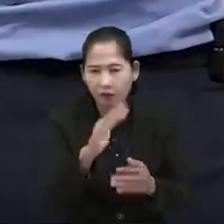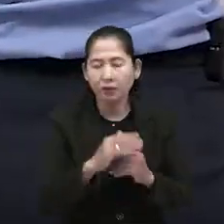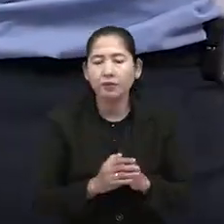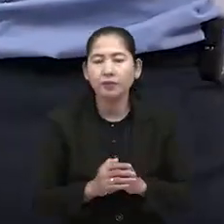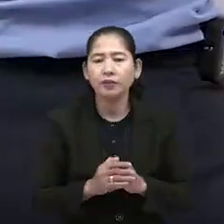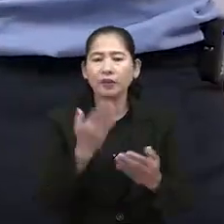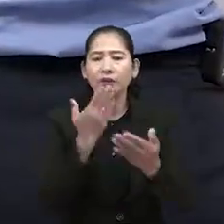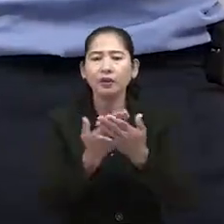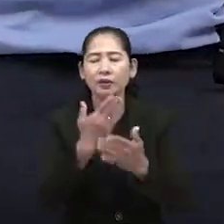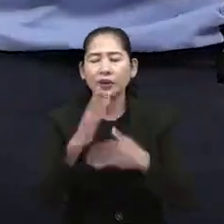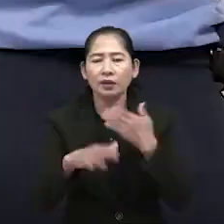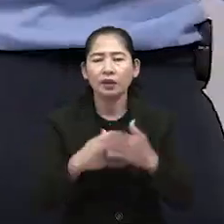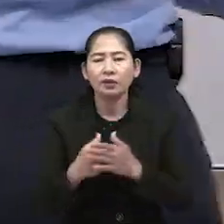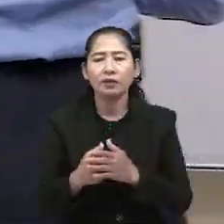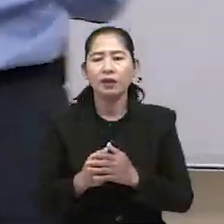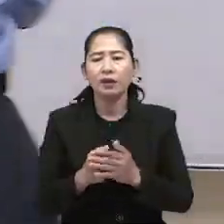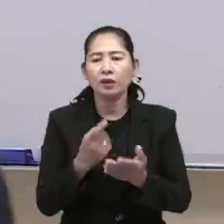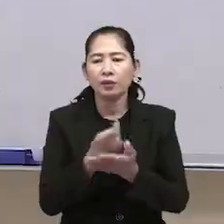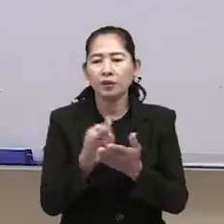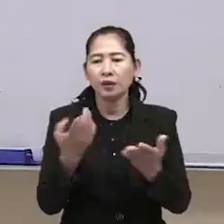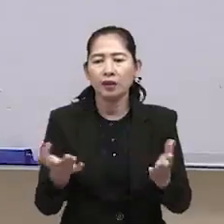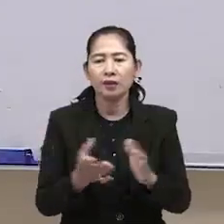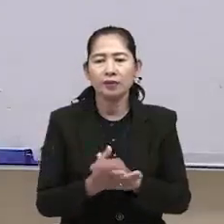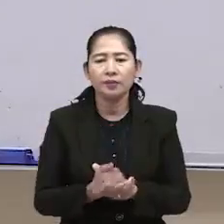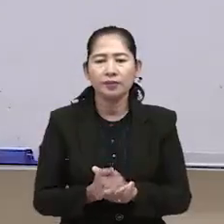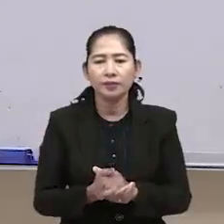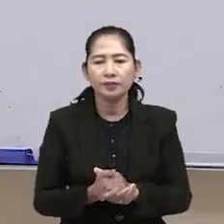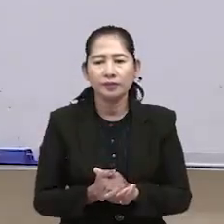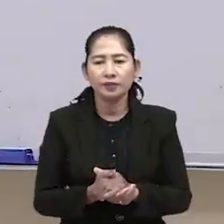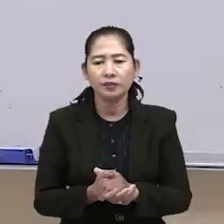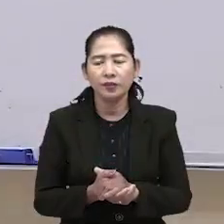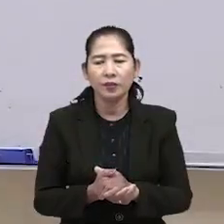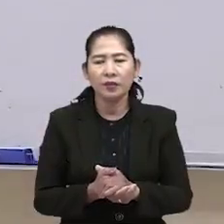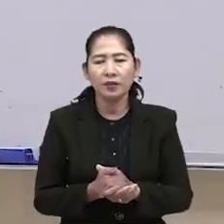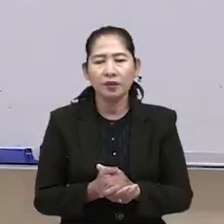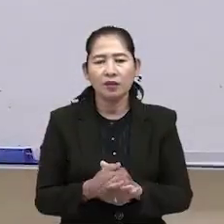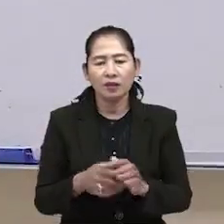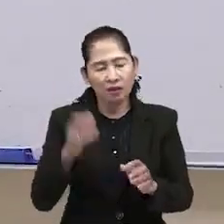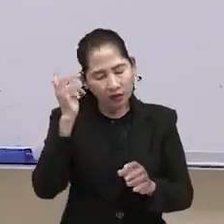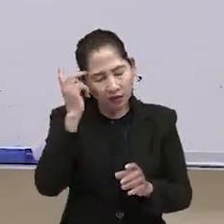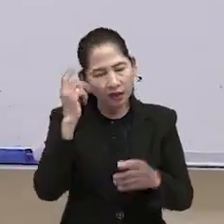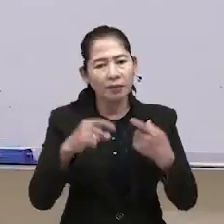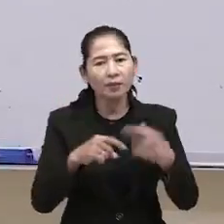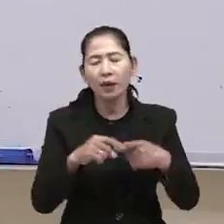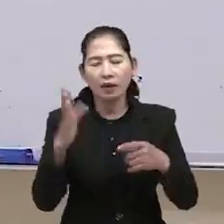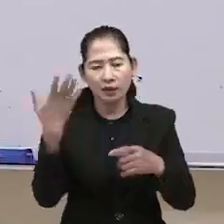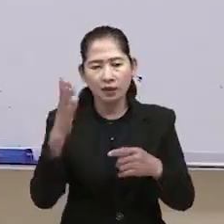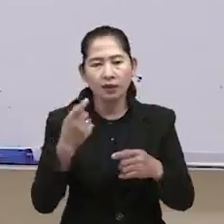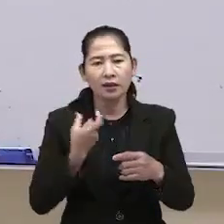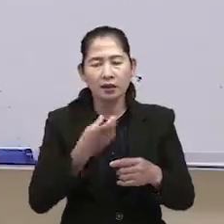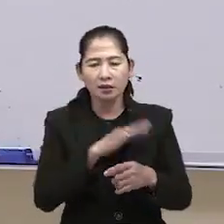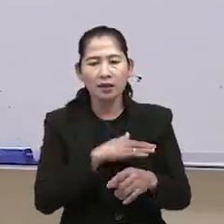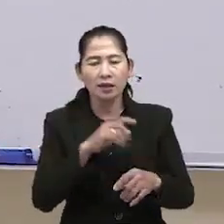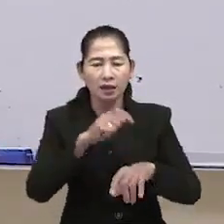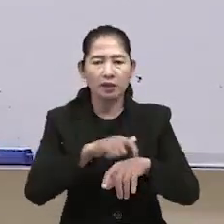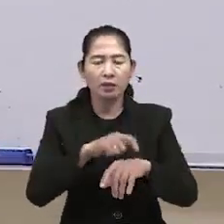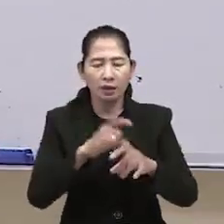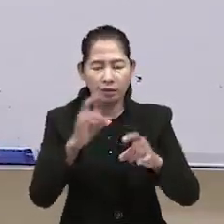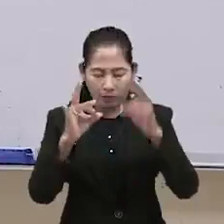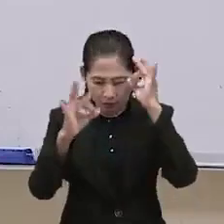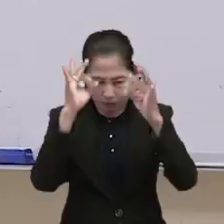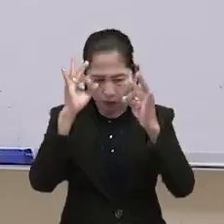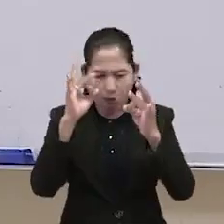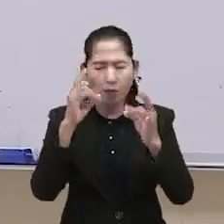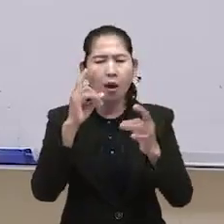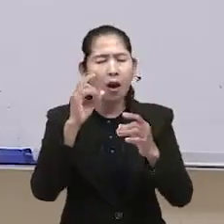ចាអរគុណច្រើនទាំងអស់គ្នាកូនយ៉ាងម៉េចដែរតាមអ្នកគ្រូតនេះកូននេះគ្រូគិតថាអត់ពិបាកទេដោយសារអីដោយសារតែនៅក្នុងម៉ោងពណ៌នានេះអ្នកគ្រូលំ